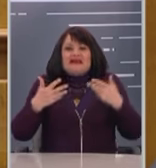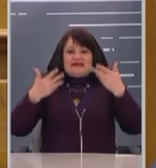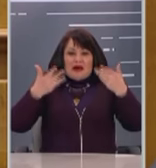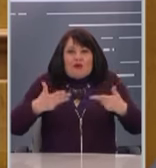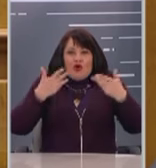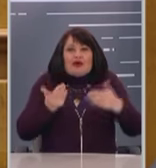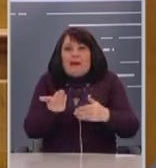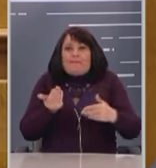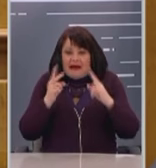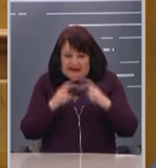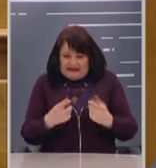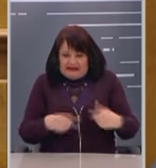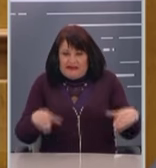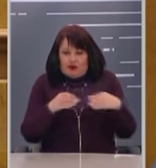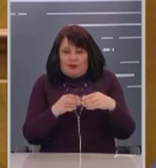η Εξεταστική Επιτροπή.